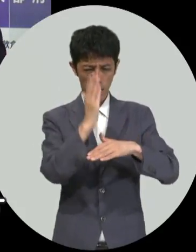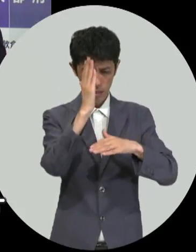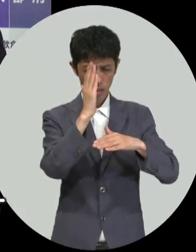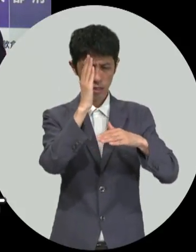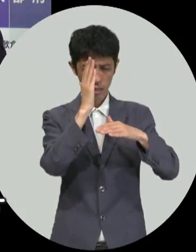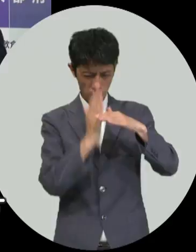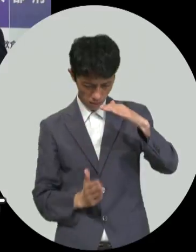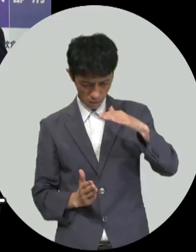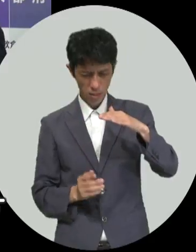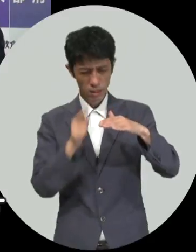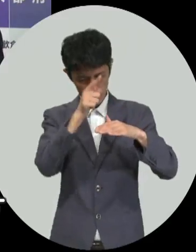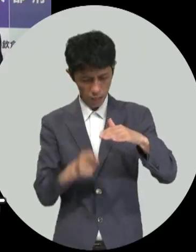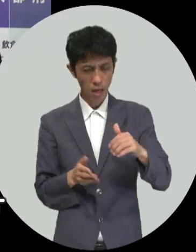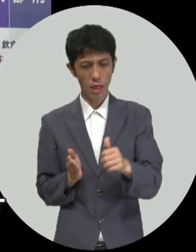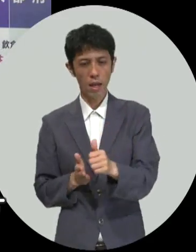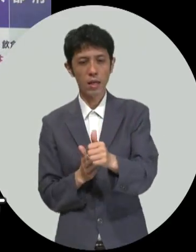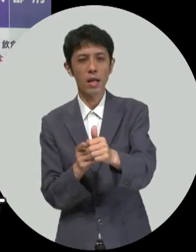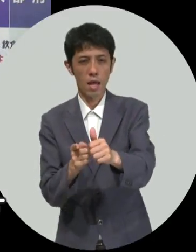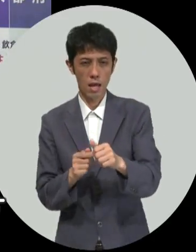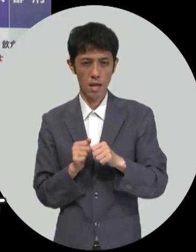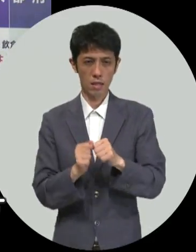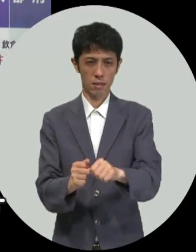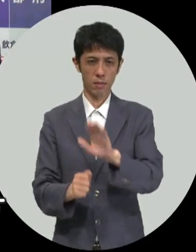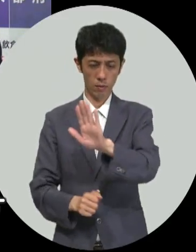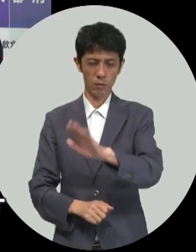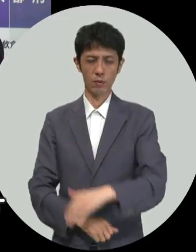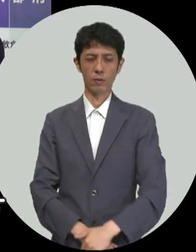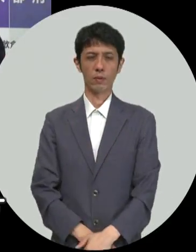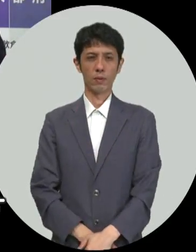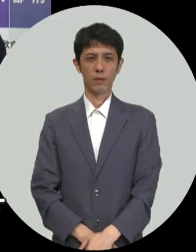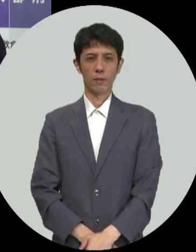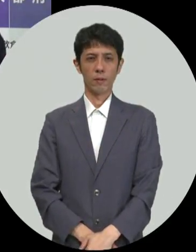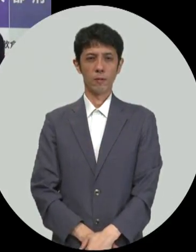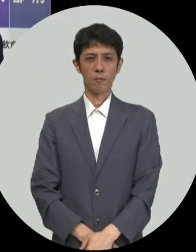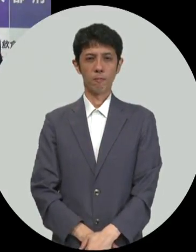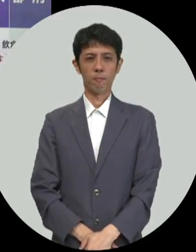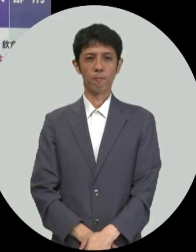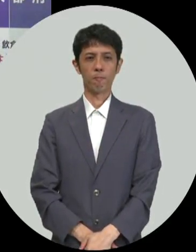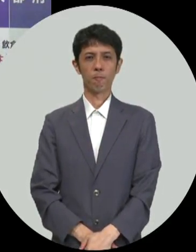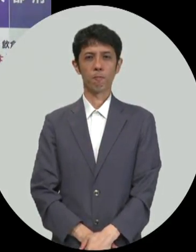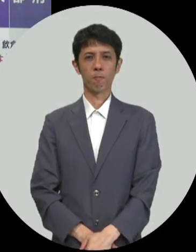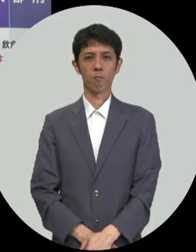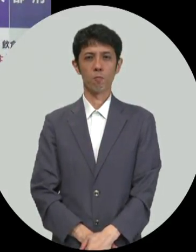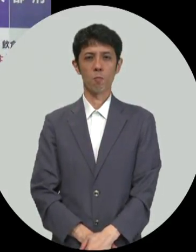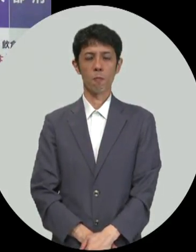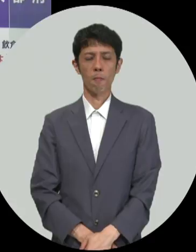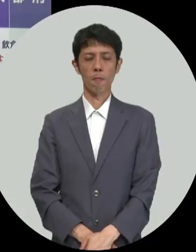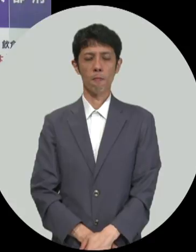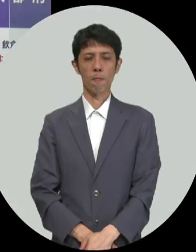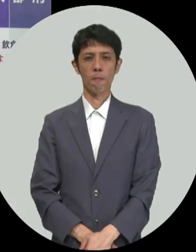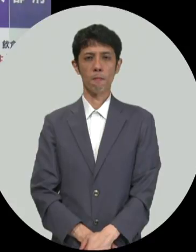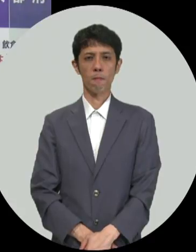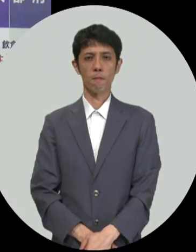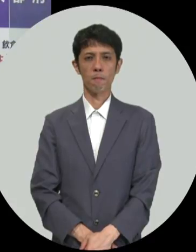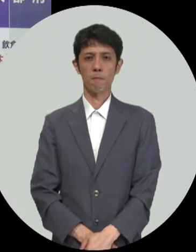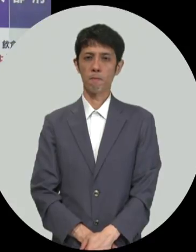以下については働きかけということにしております。それで